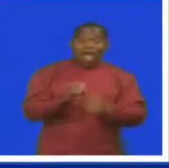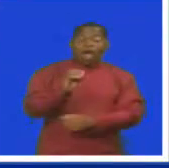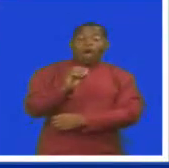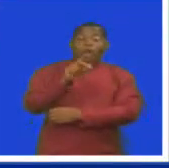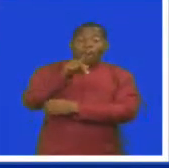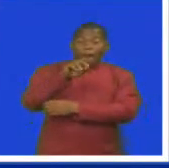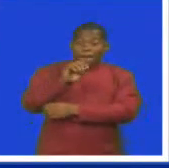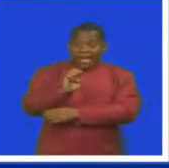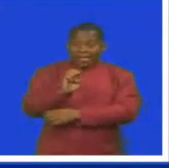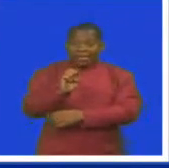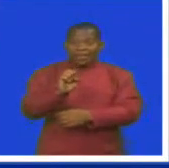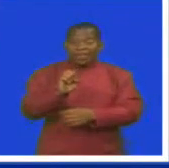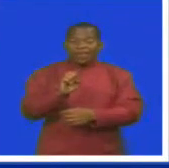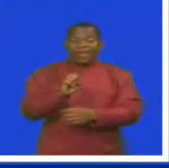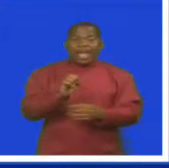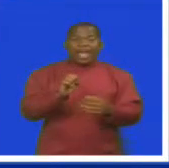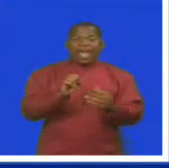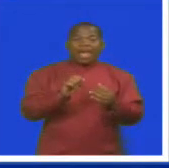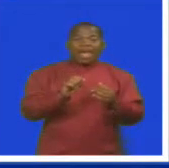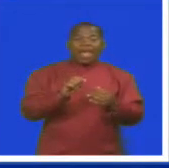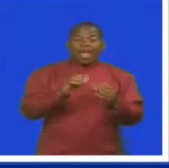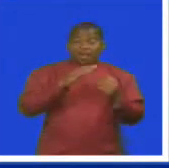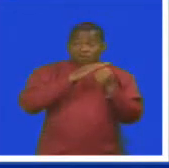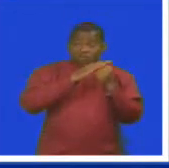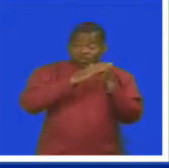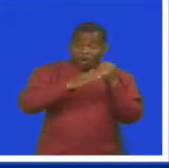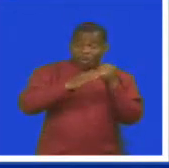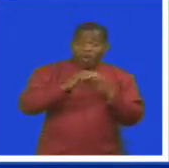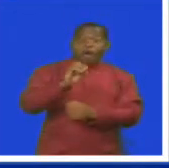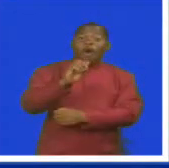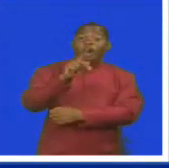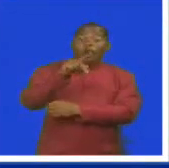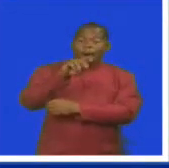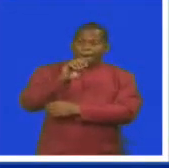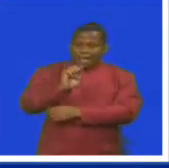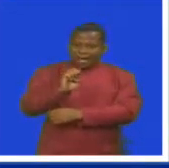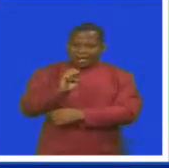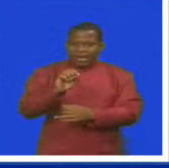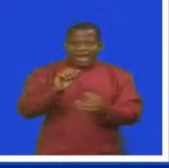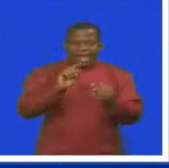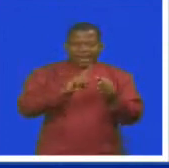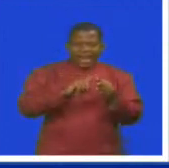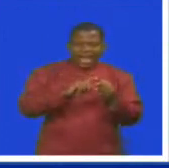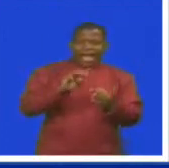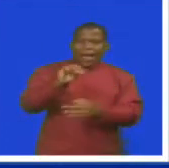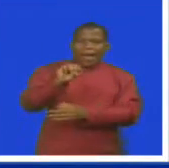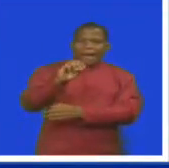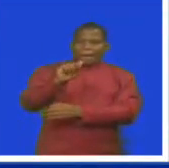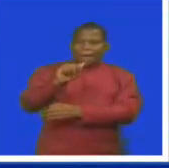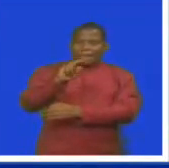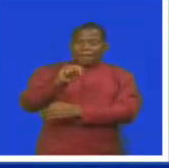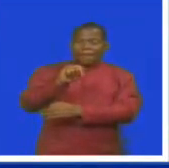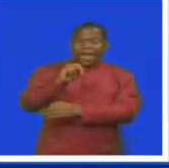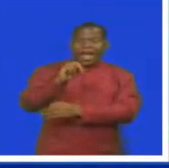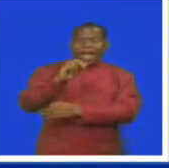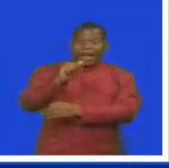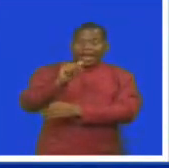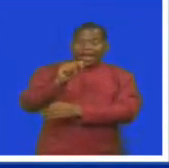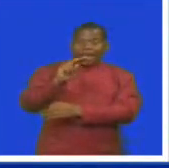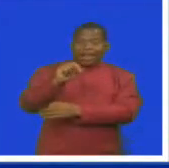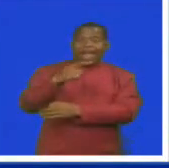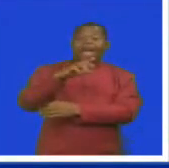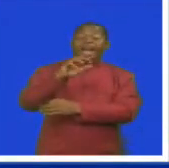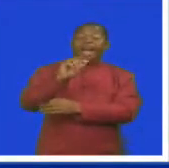Forest Open, iMananga Open naleminye. Kanti kubheke ukuthi ibuyele nakuqala umnyaka wa 2021 kule